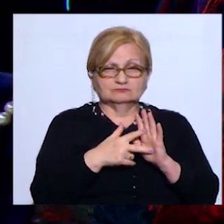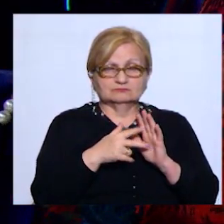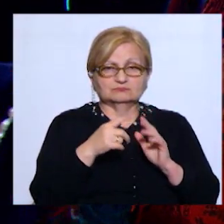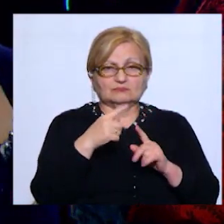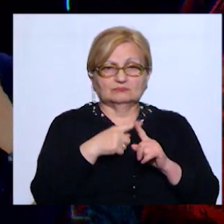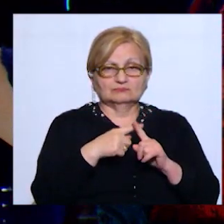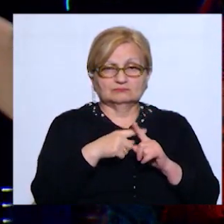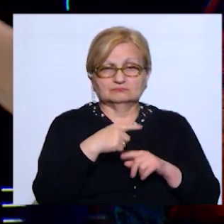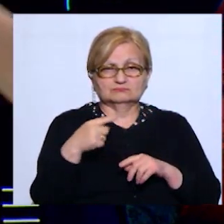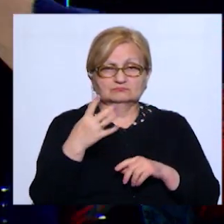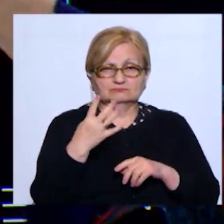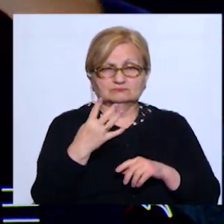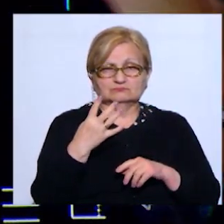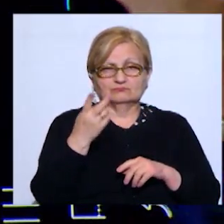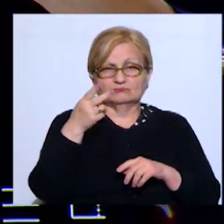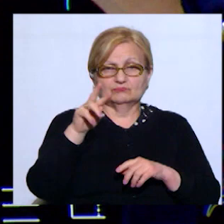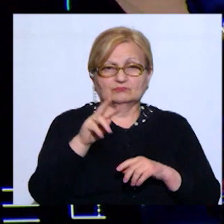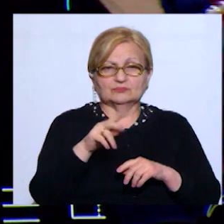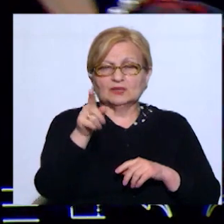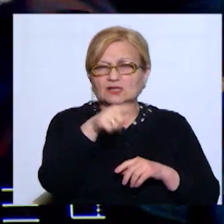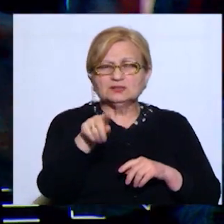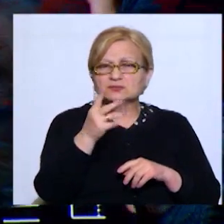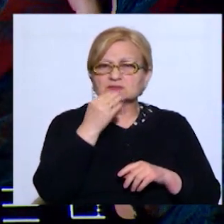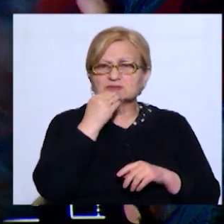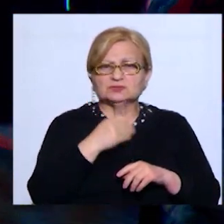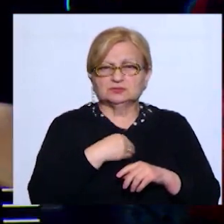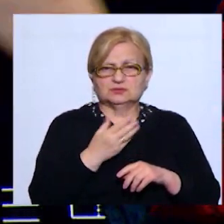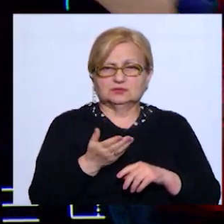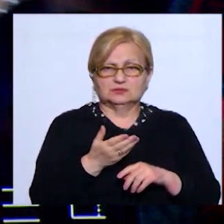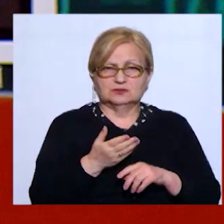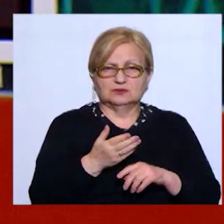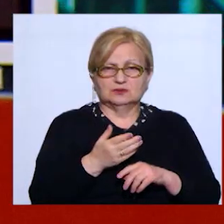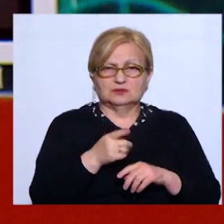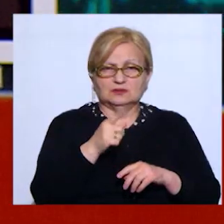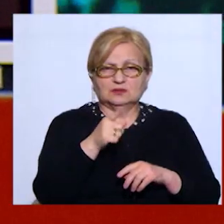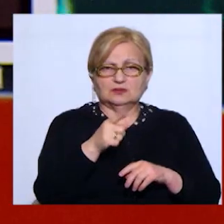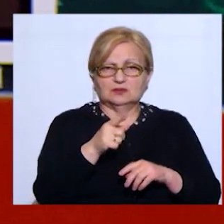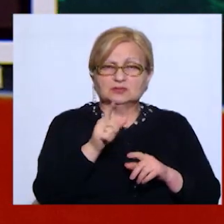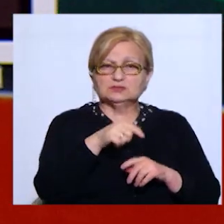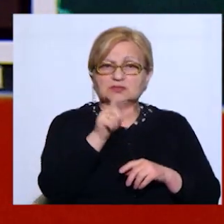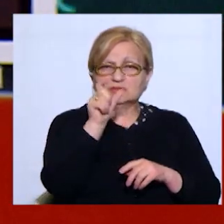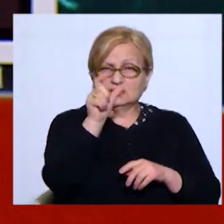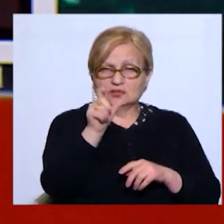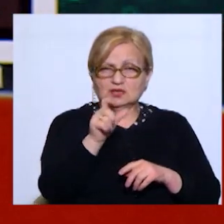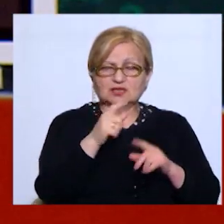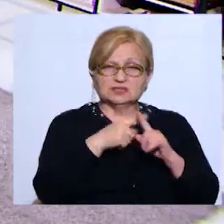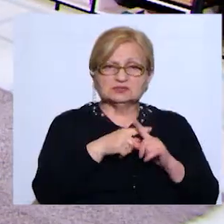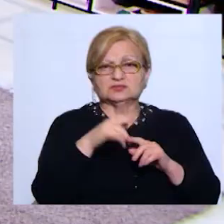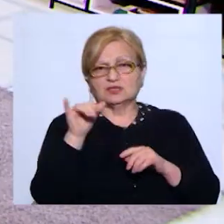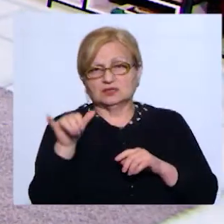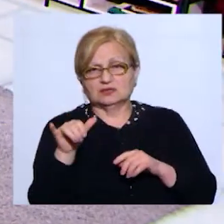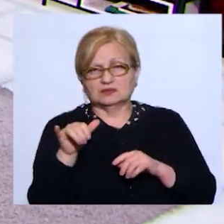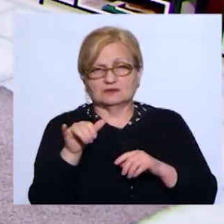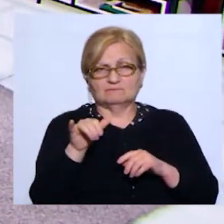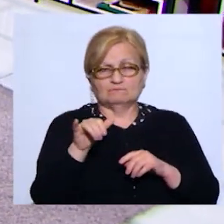x -4 კვადრატში. ეხლა რაში გვჭირდება ეს? ჩვენთვის ეს არის უბრალოდ განტოლება, სადაც x-ი და y-ები